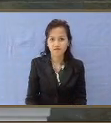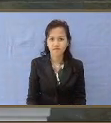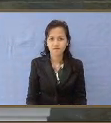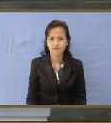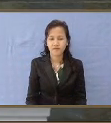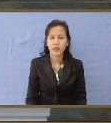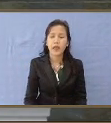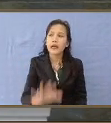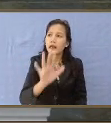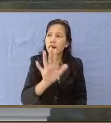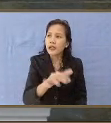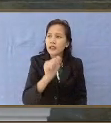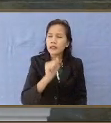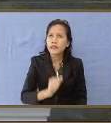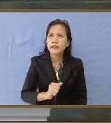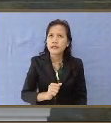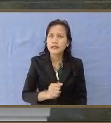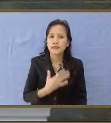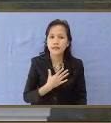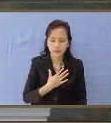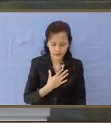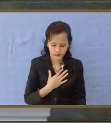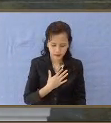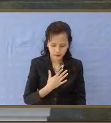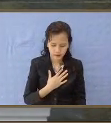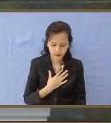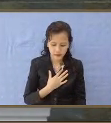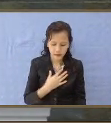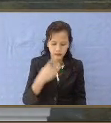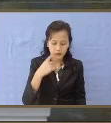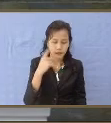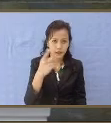kapatid, makikita nyo, all are in vain.